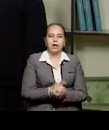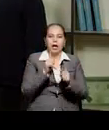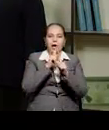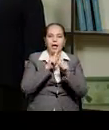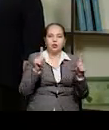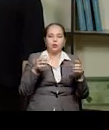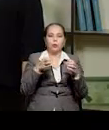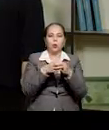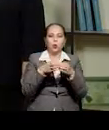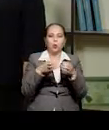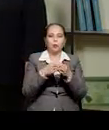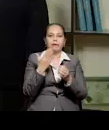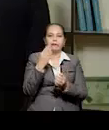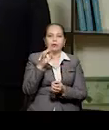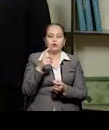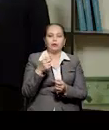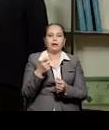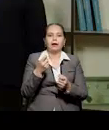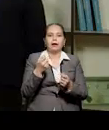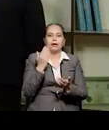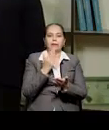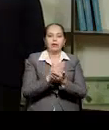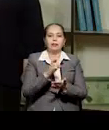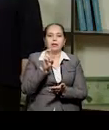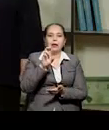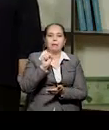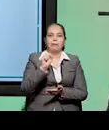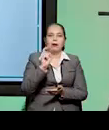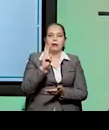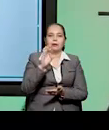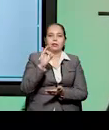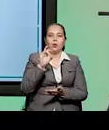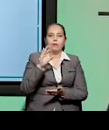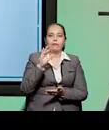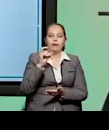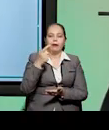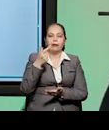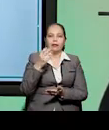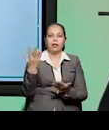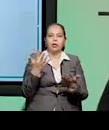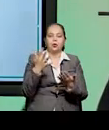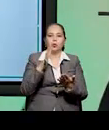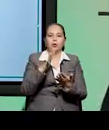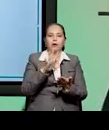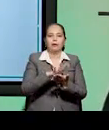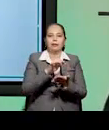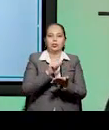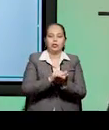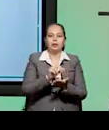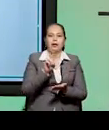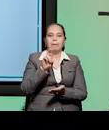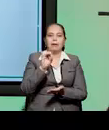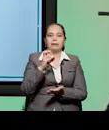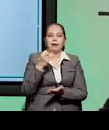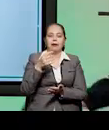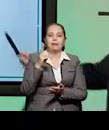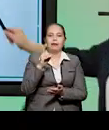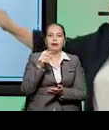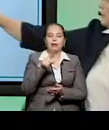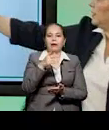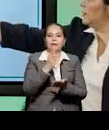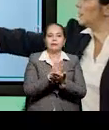Особой группой вирусов являются бактериофаги, которые заражают бактериальные клетки.